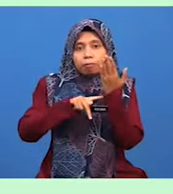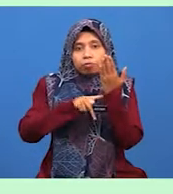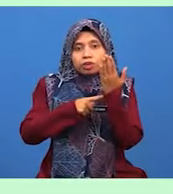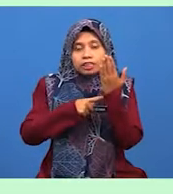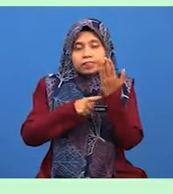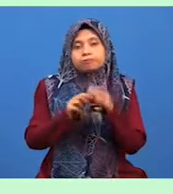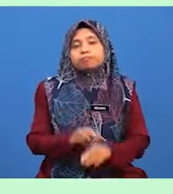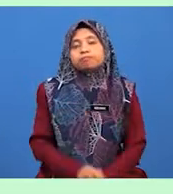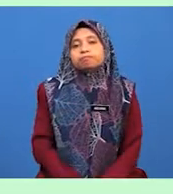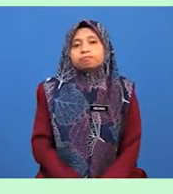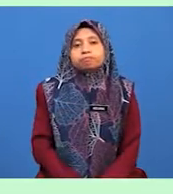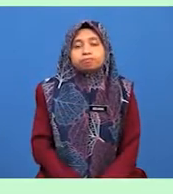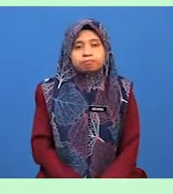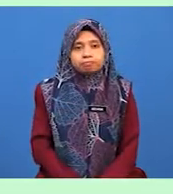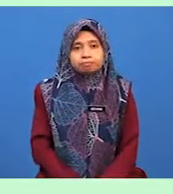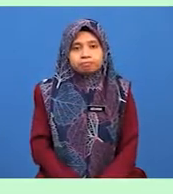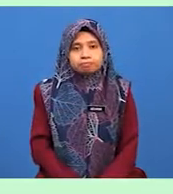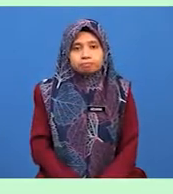sesuatu.